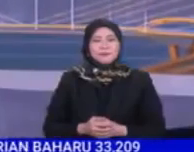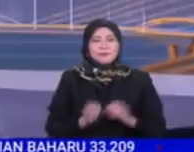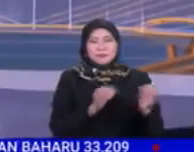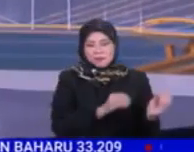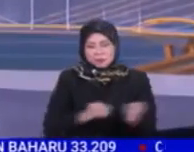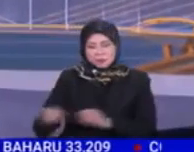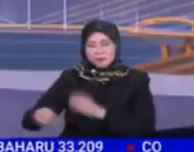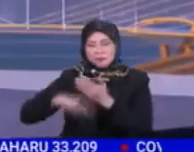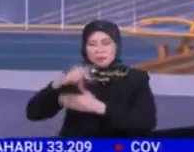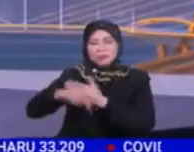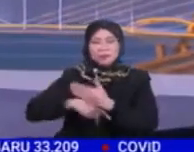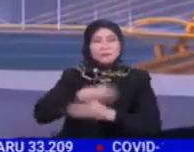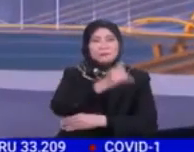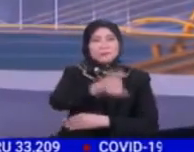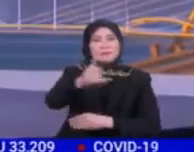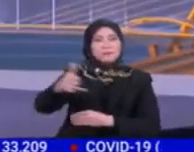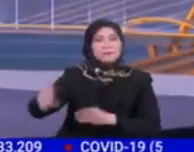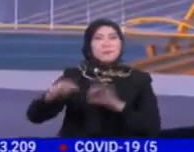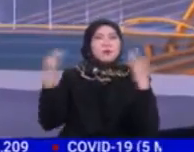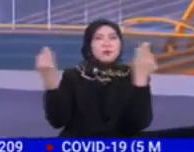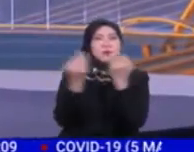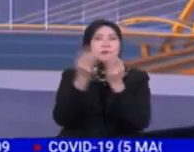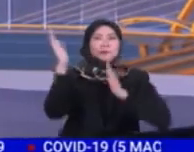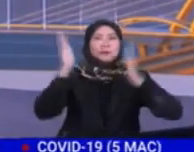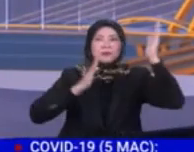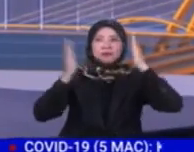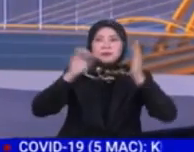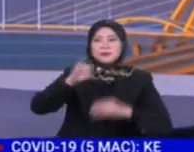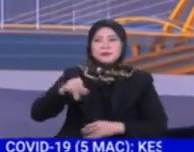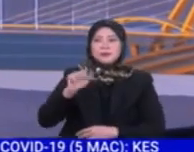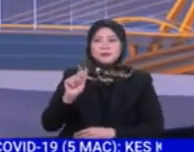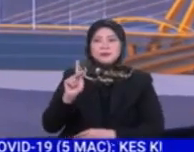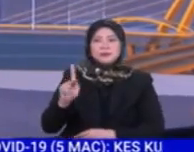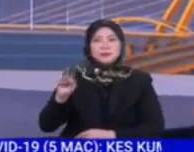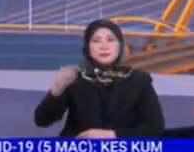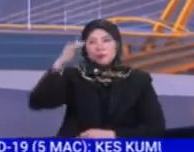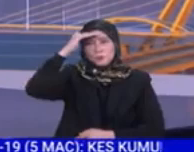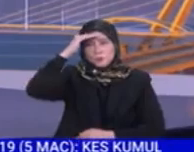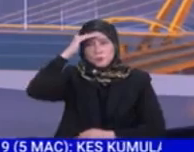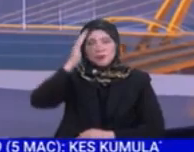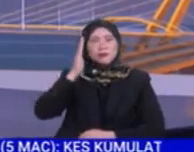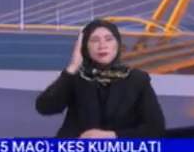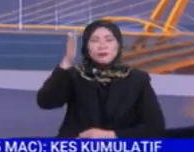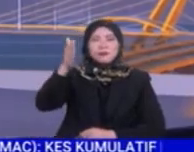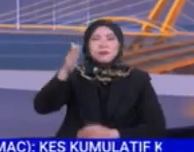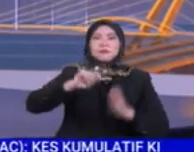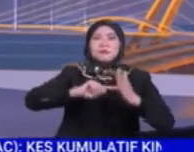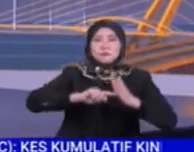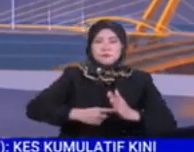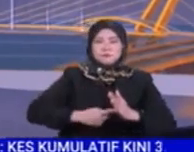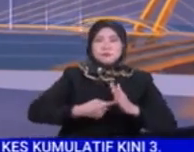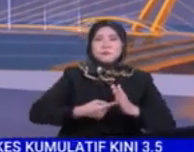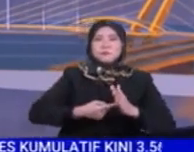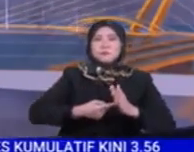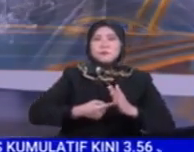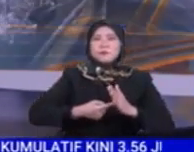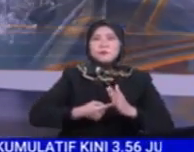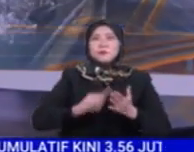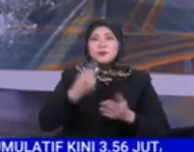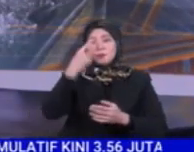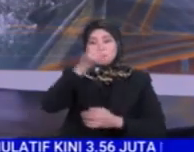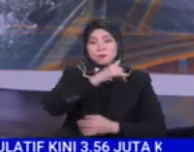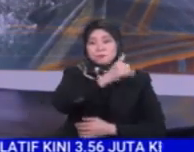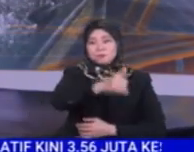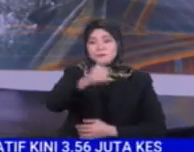Penganjuran program Jelajah Aspirasi Keluarga Malaysia JAKM di Johor akan dijadikan penanda aras kepada siri